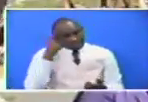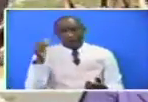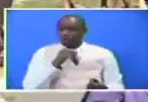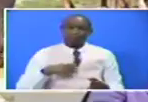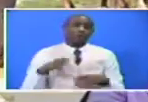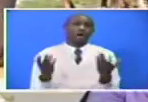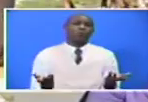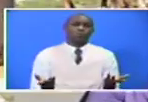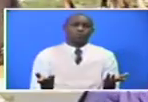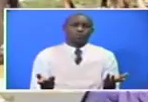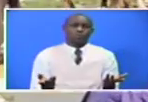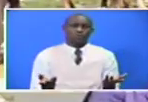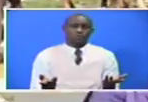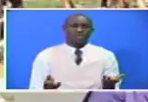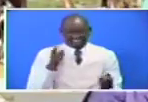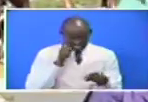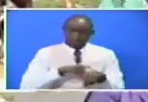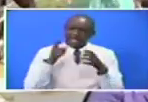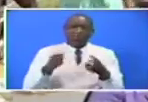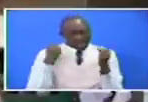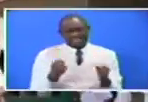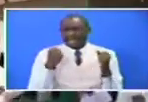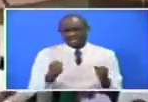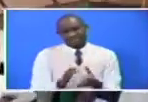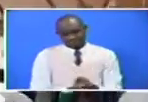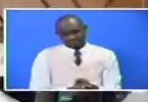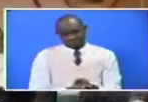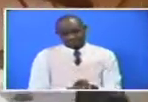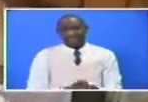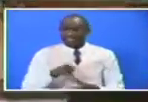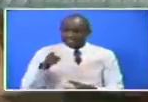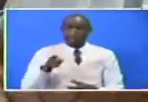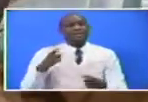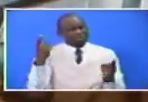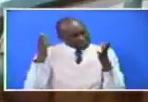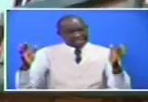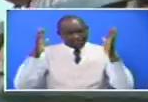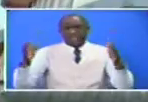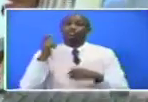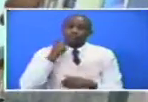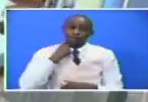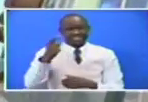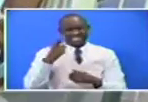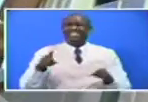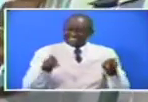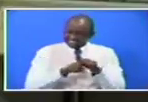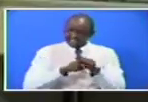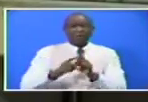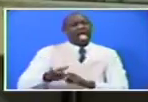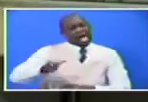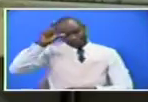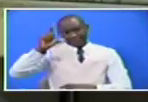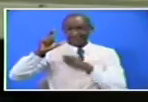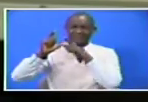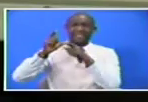ukweli. Tunaona wakati uhuru imetusidia. Katika maduka makubwa ya rejareja, bei zipo pale pale huku